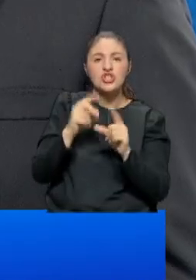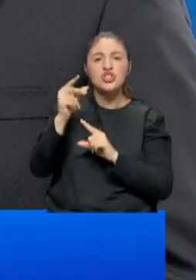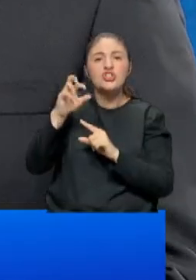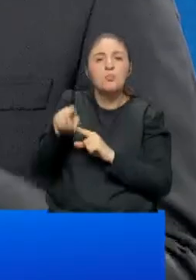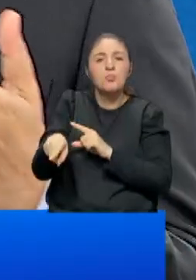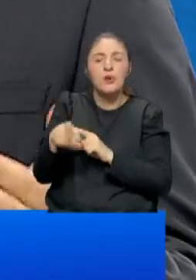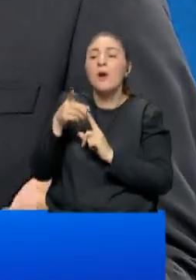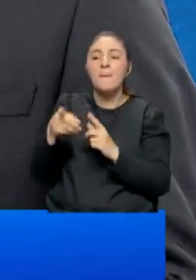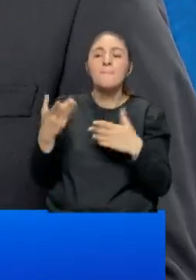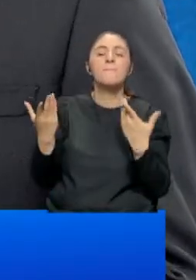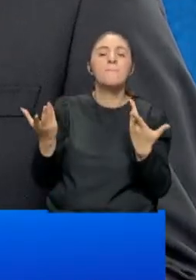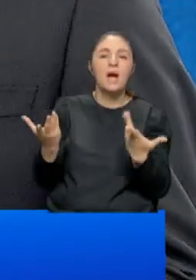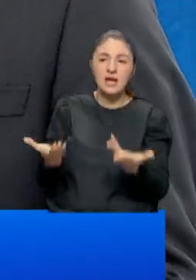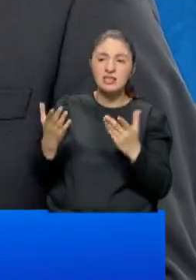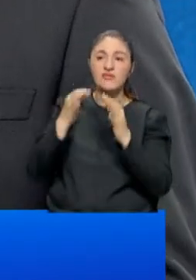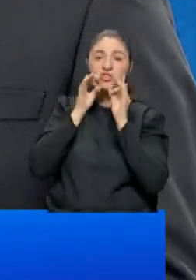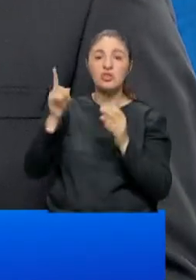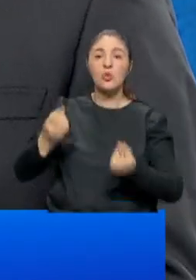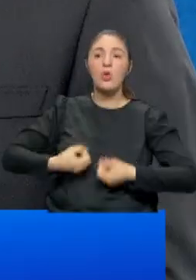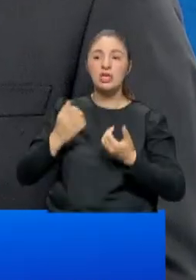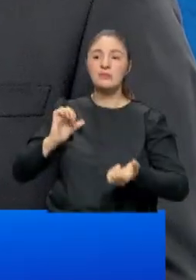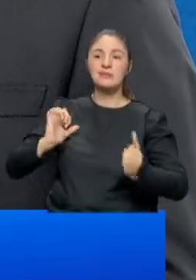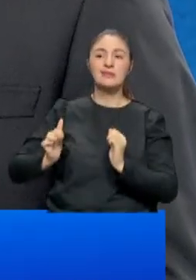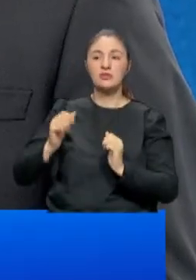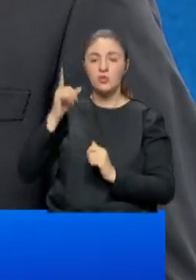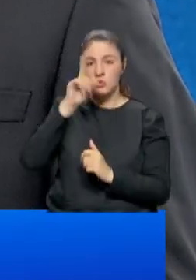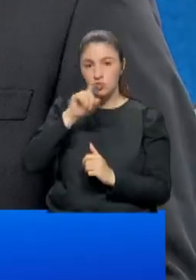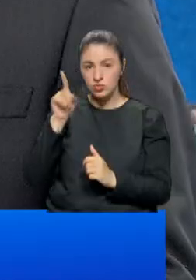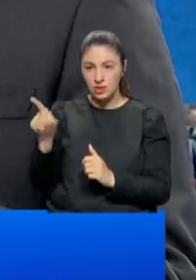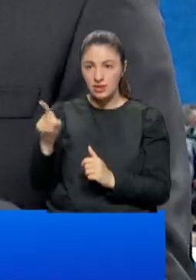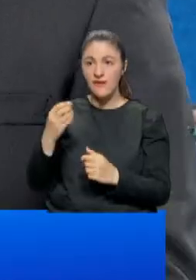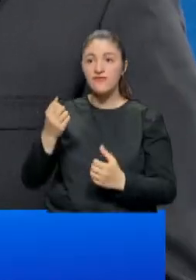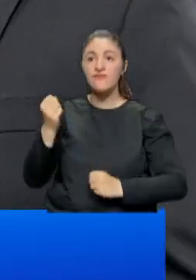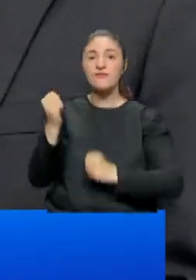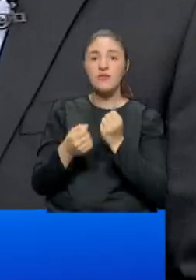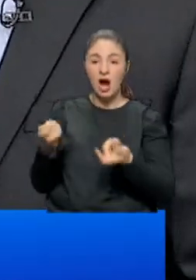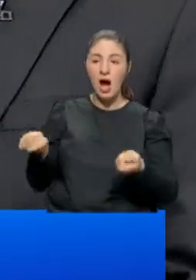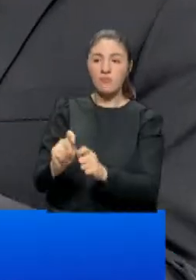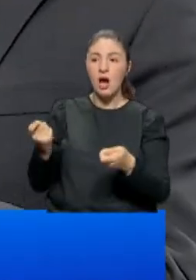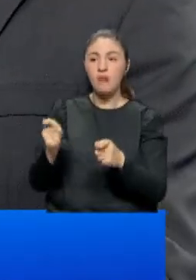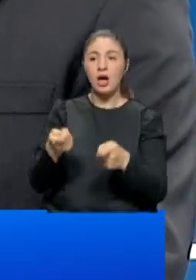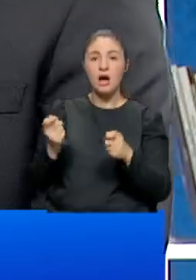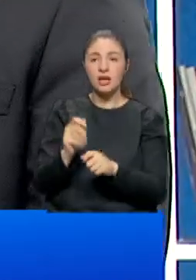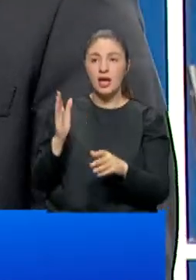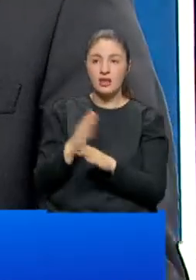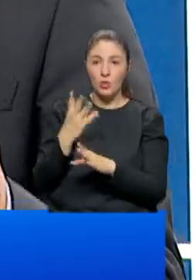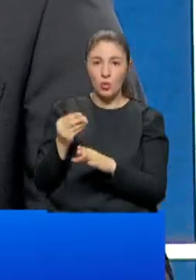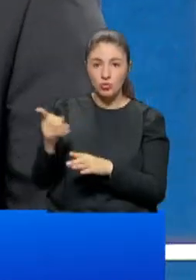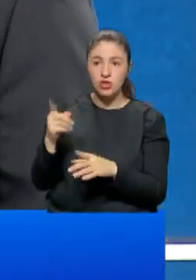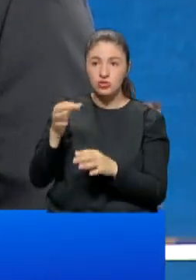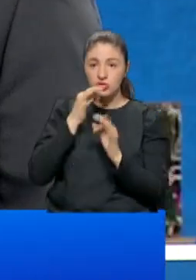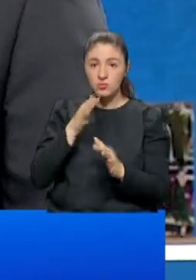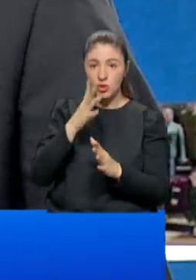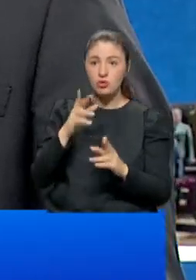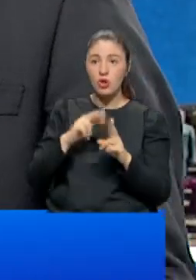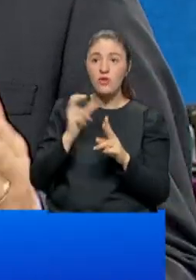maalesef içindeki üretim kısıtlamalarından dolayı fabrikaların kapanması nalı neden oldu bunlar